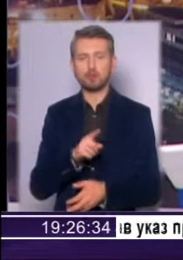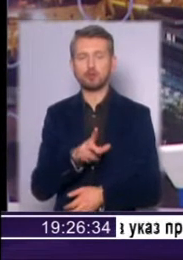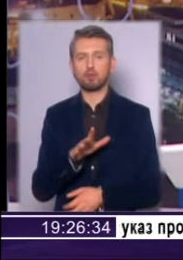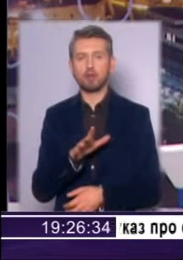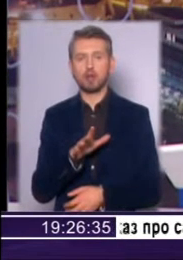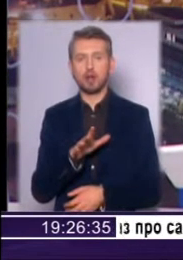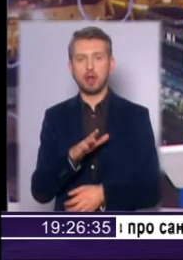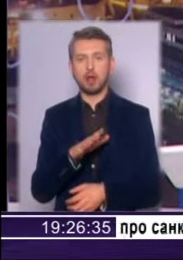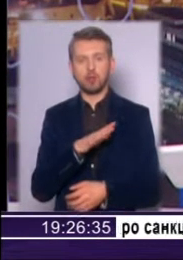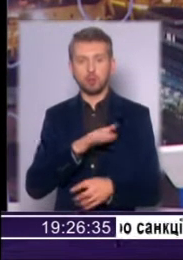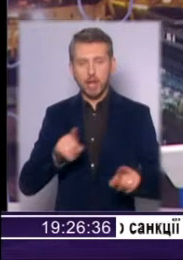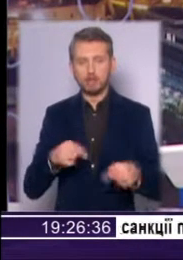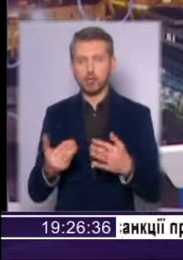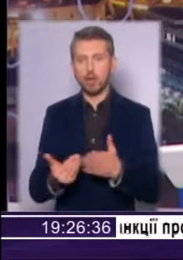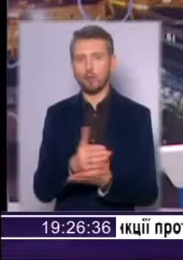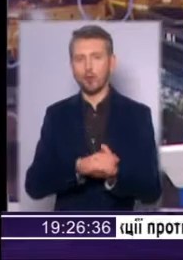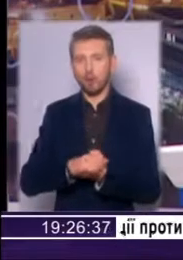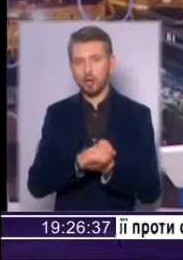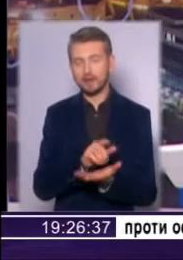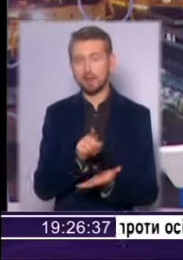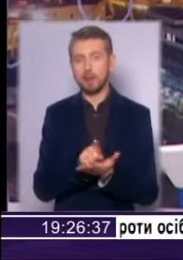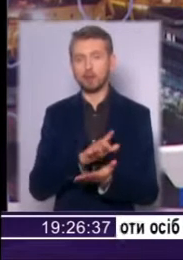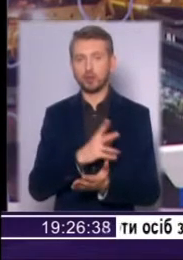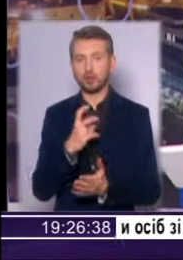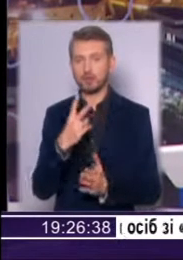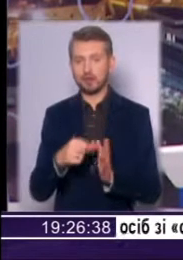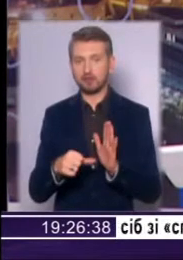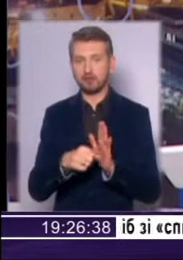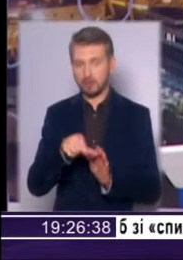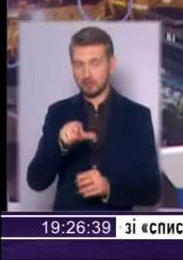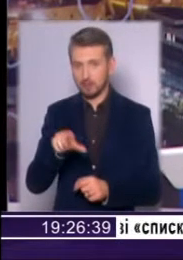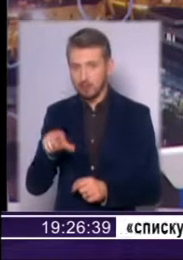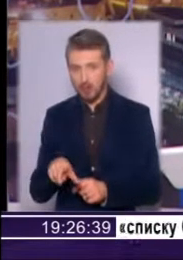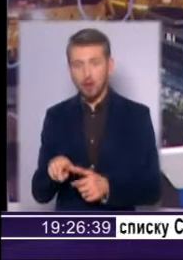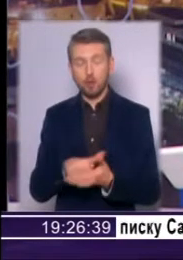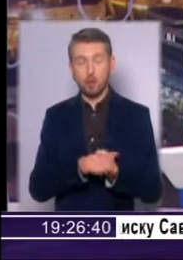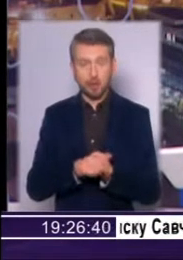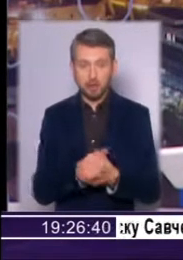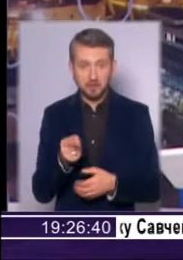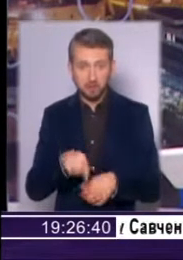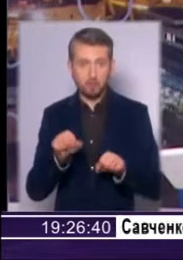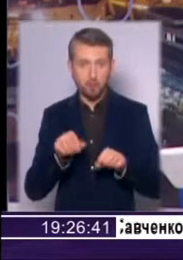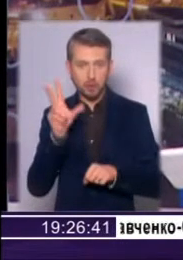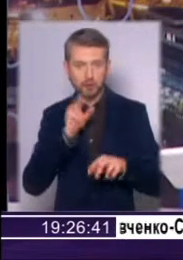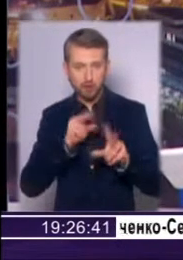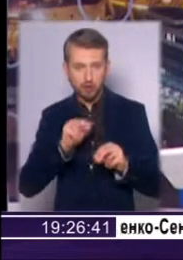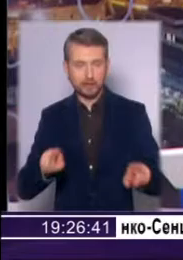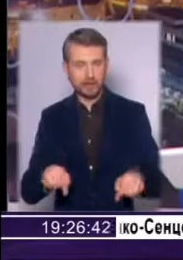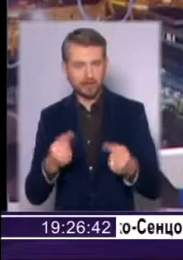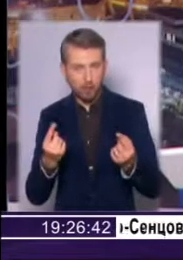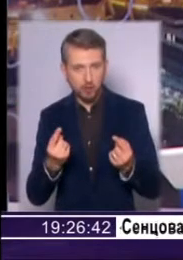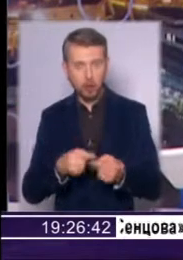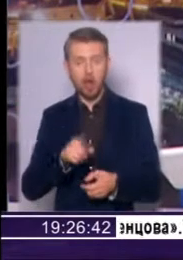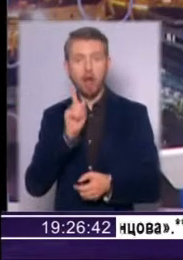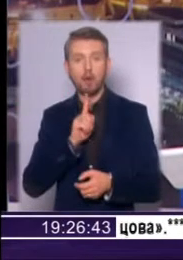щоб була сформована нова коаліція, а має бути, я нагадаю, 226 членів, тоді коаліція може бути вважатися створеною. Поки що це